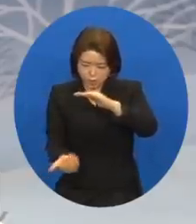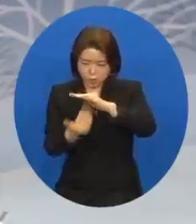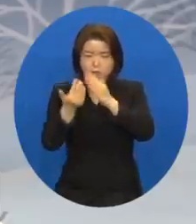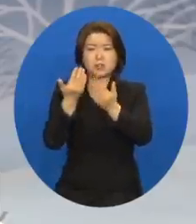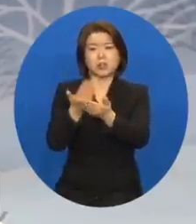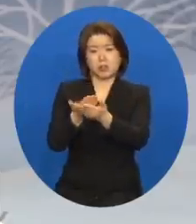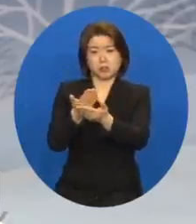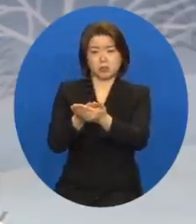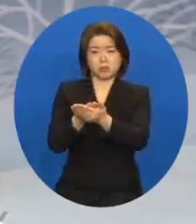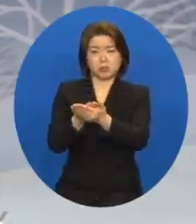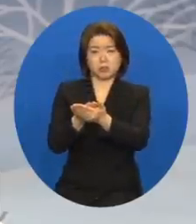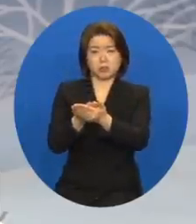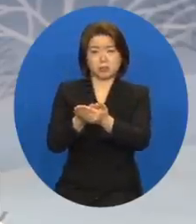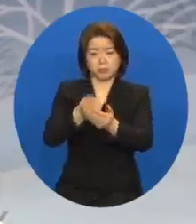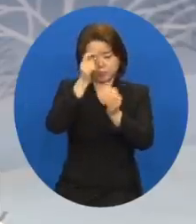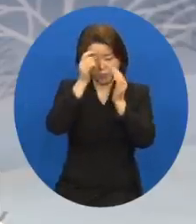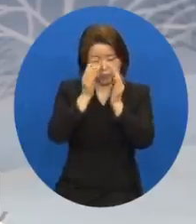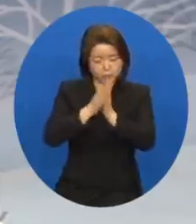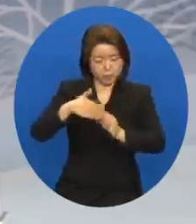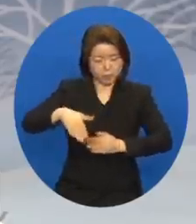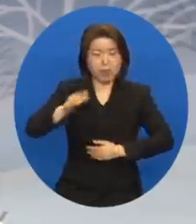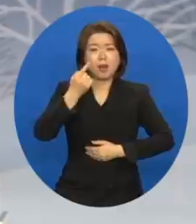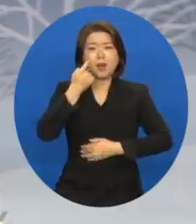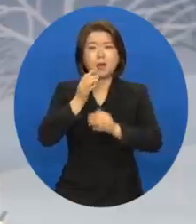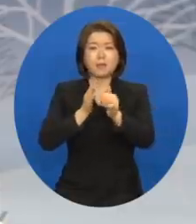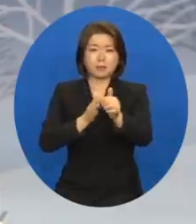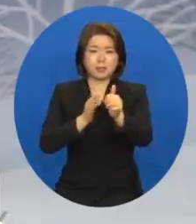해주소서 기도하며 가보십시다.